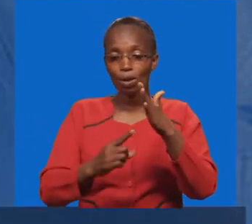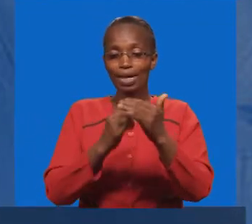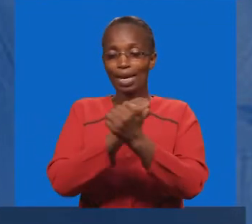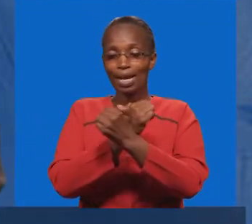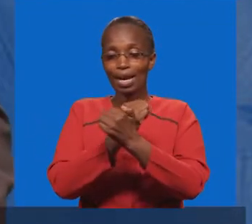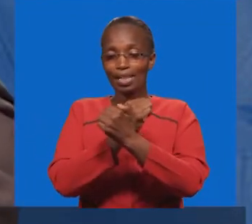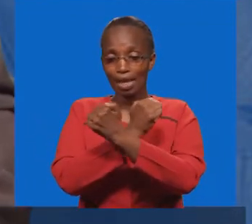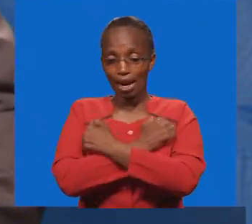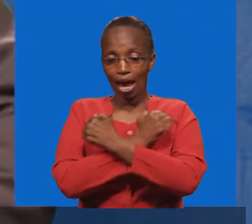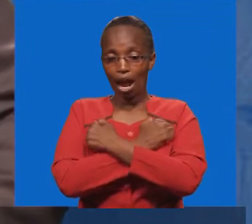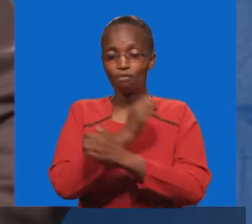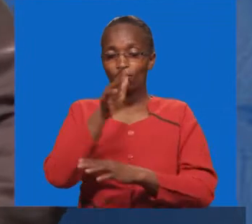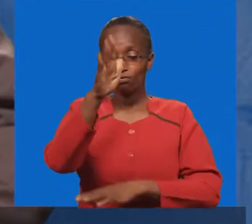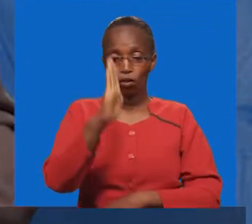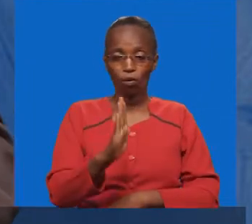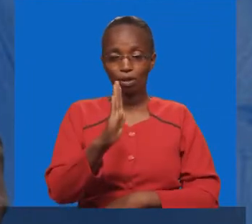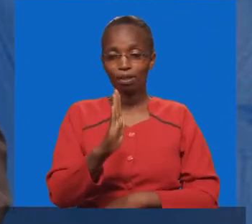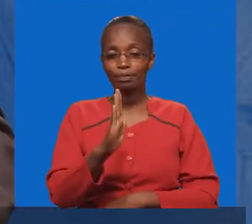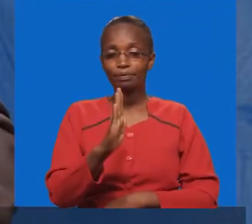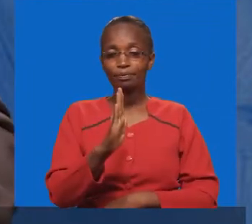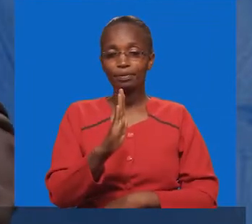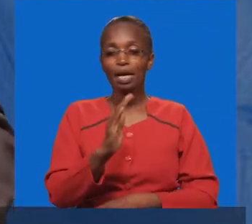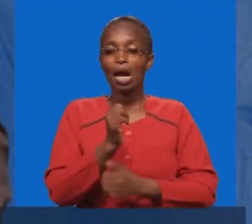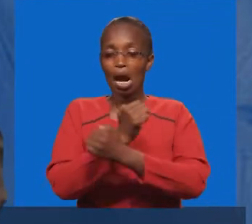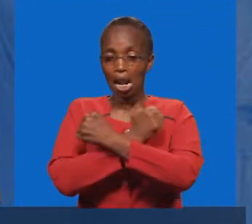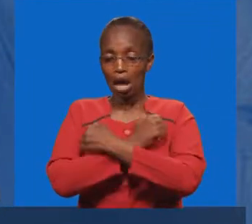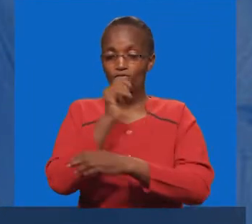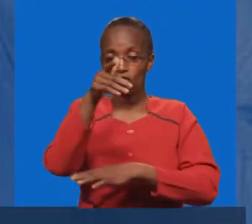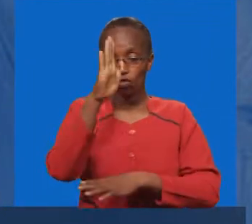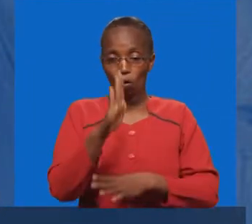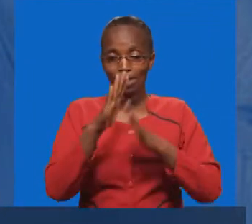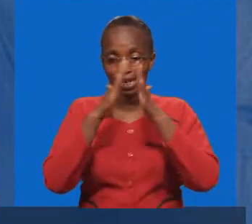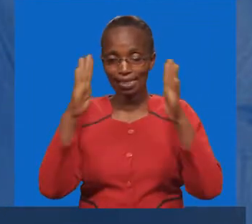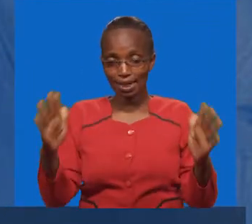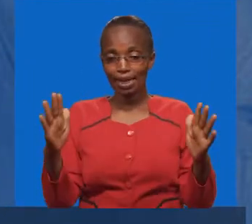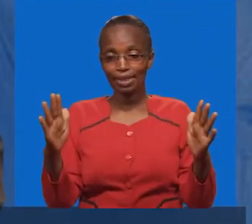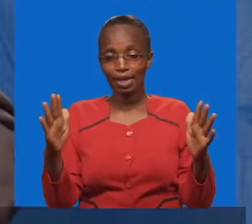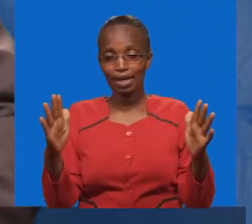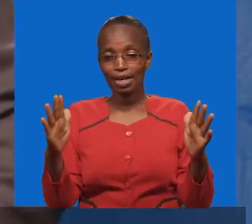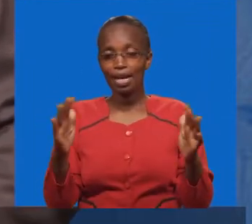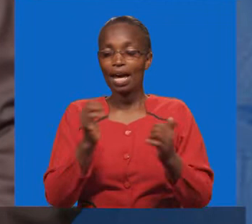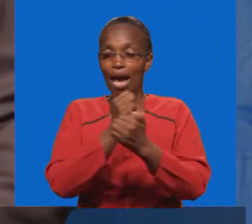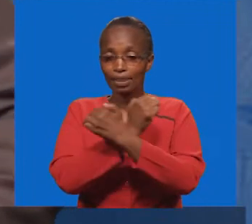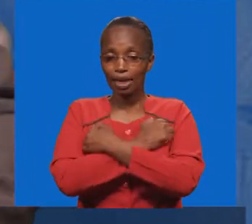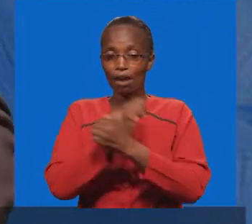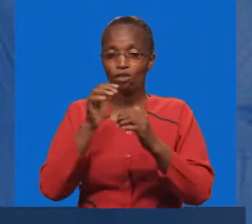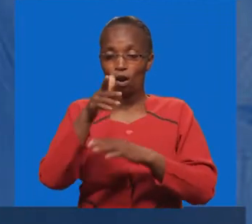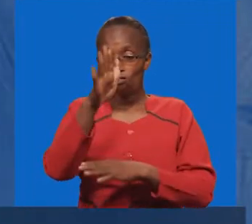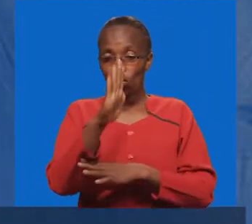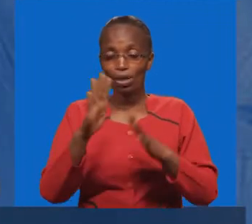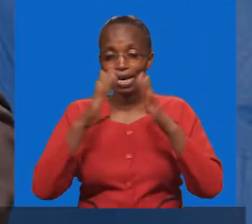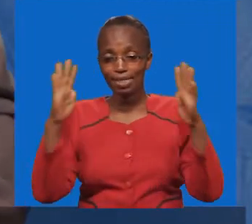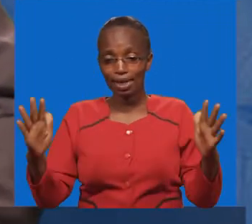ambao tutaangazia ni upendo mkuu. Na mtazamaji mpendwa, upendo wa Mungu ni mkuu.